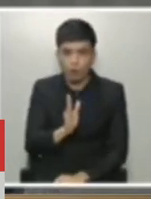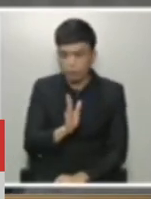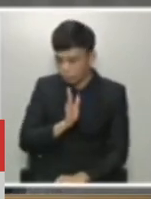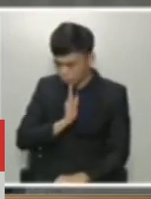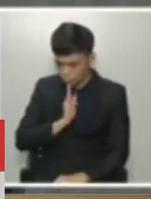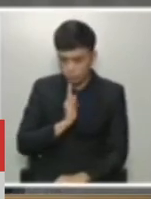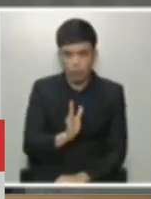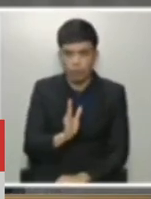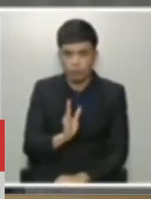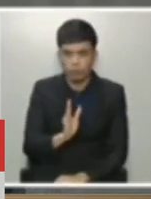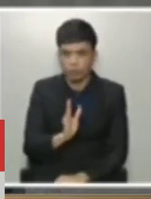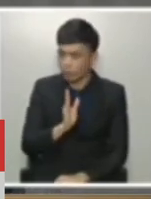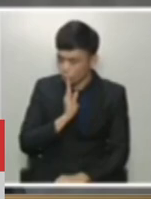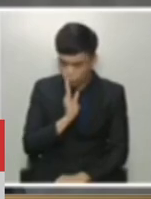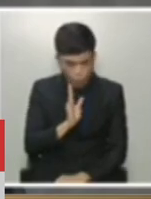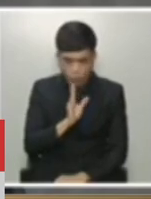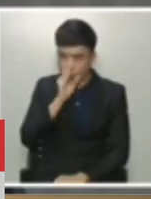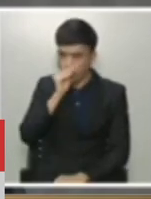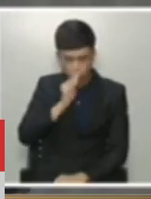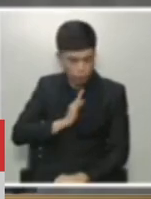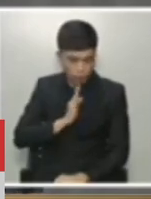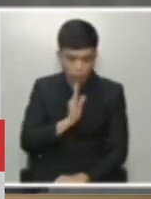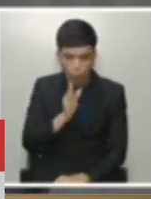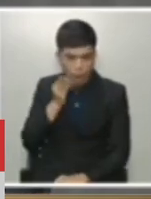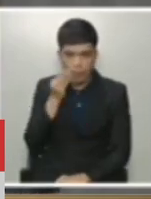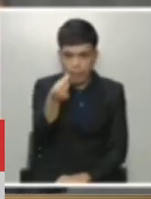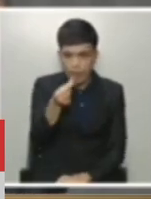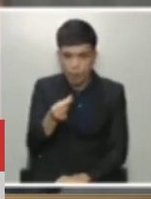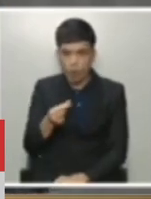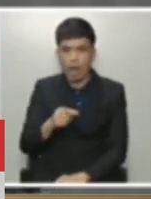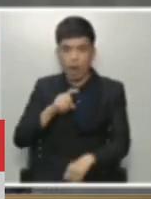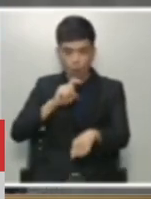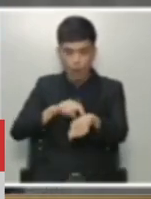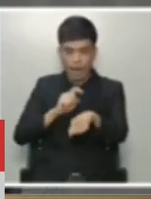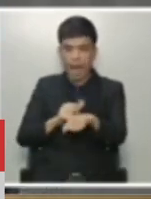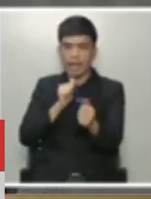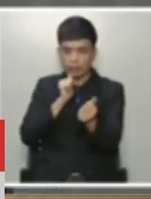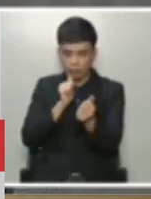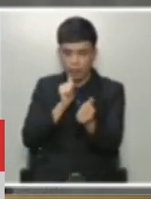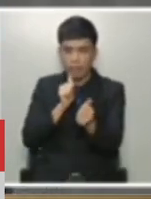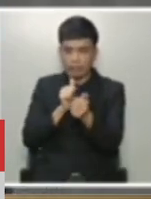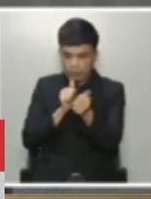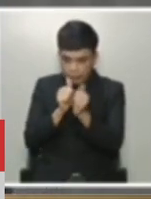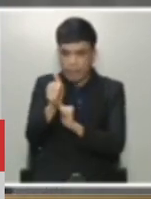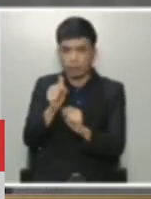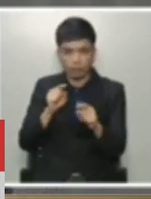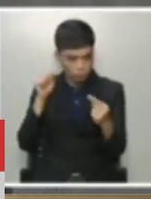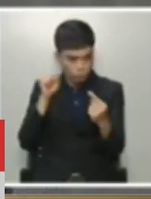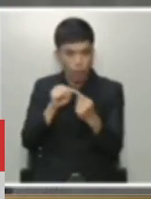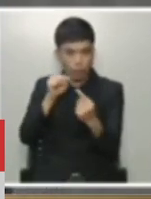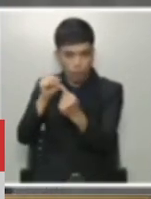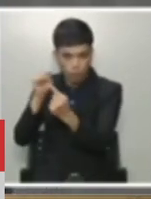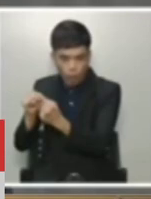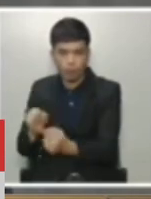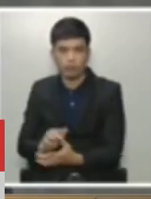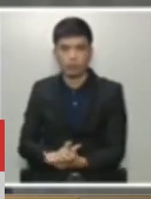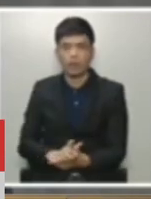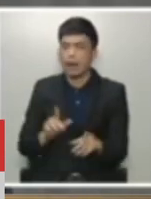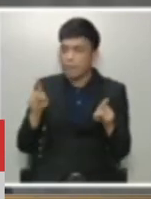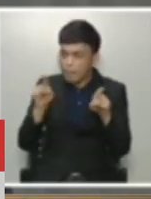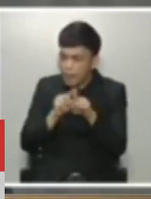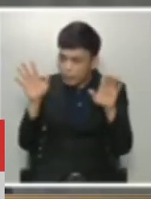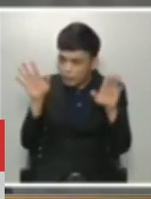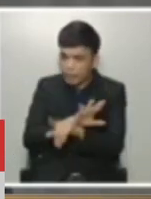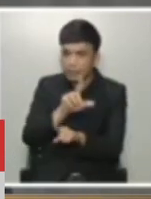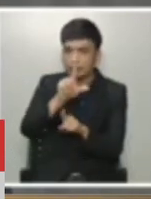างซื่อสัตย์ตรงไปตรงมารวดเร็วและทันต่อเหตุการณ์สำคัญครับวันที่27เพิ่งมี